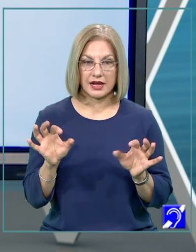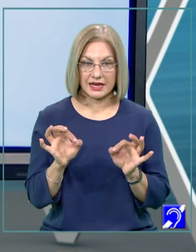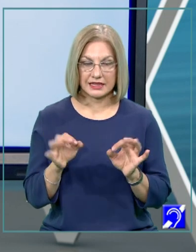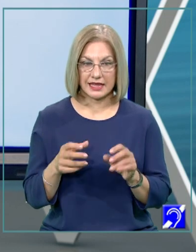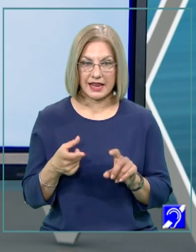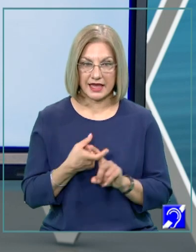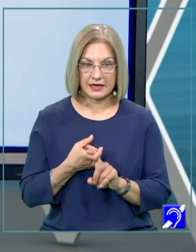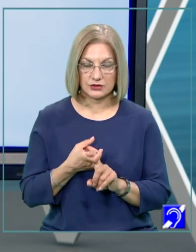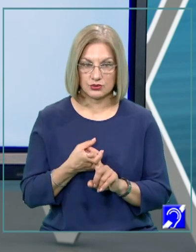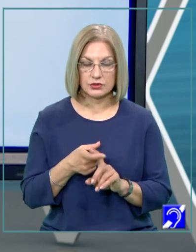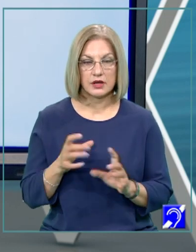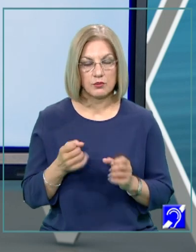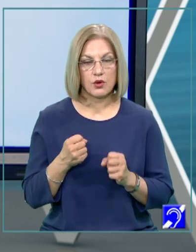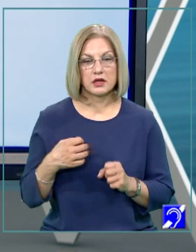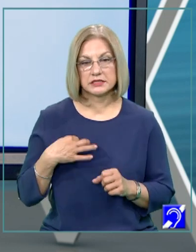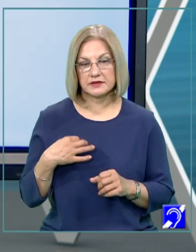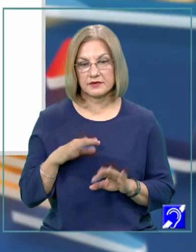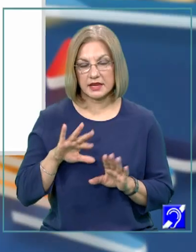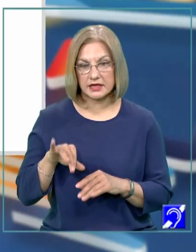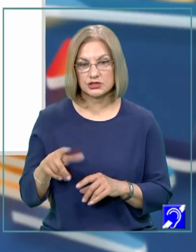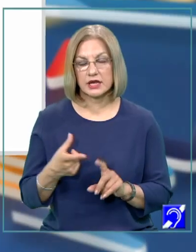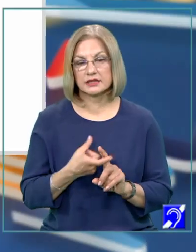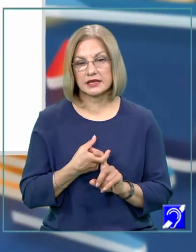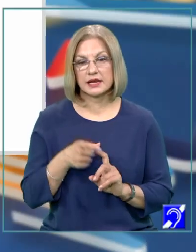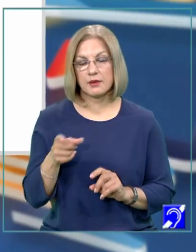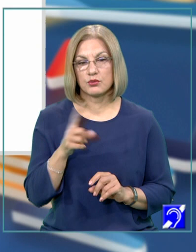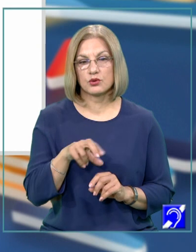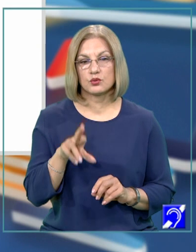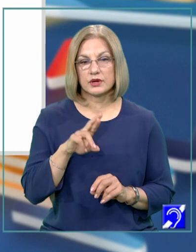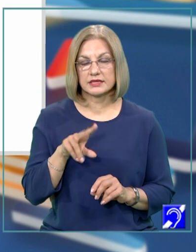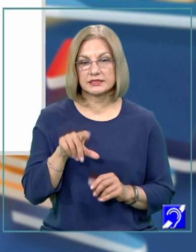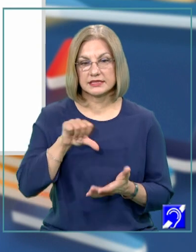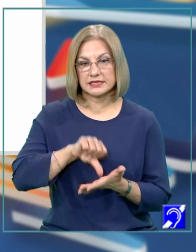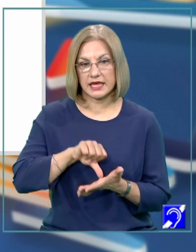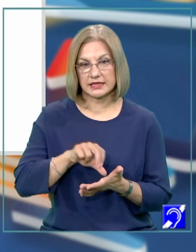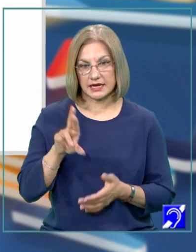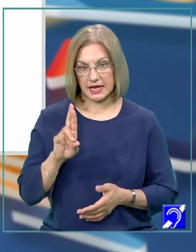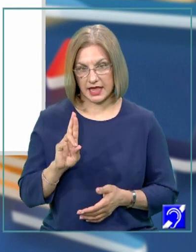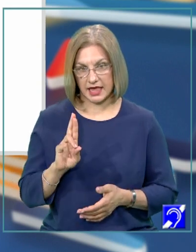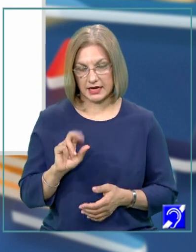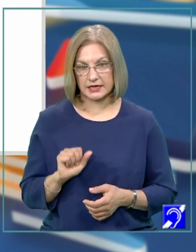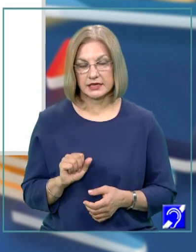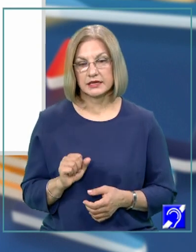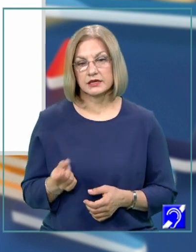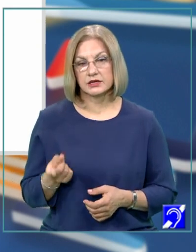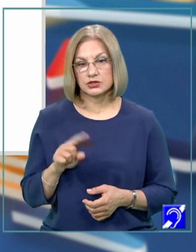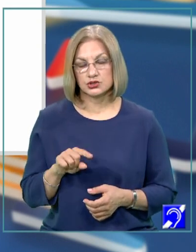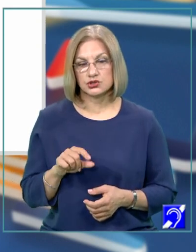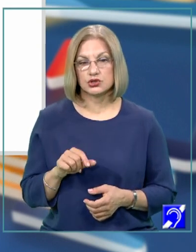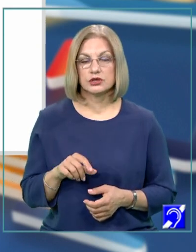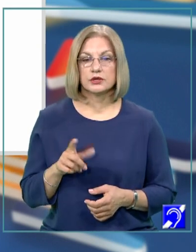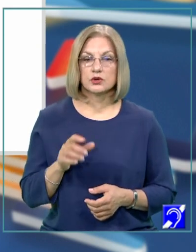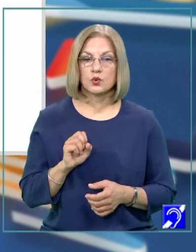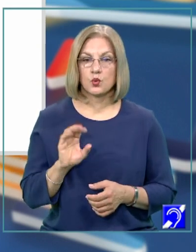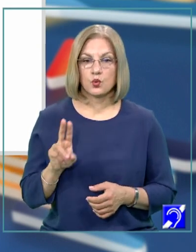poate fi neglijată în raport cu rezistența internă a r și